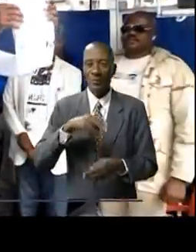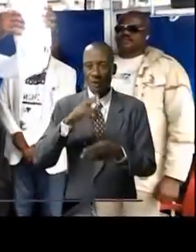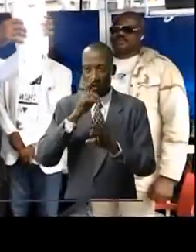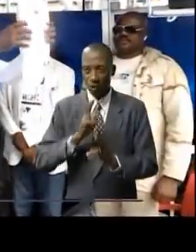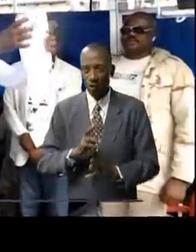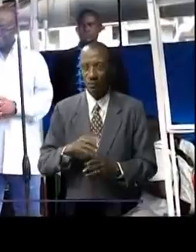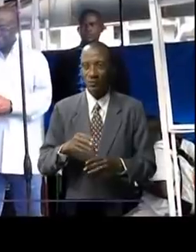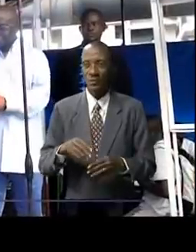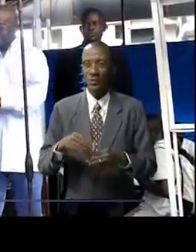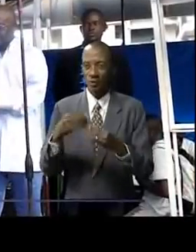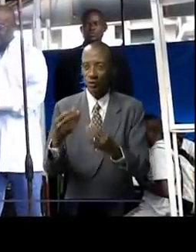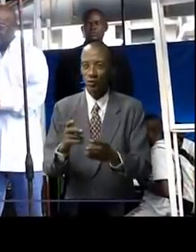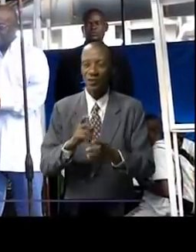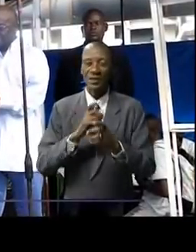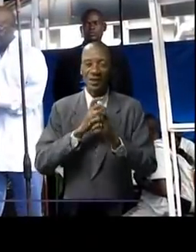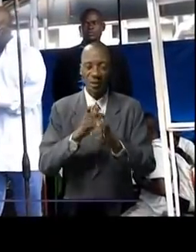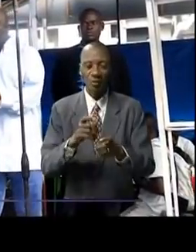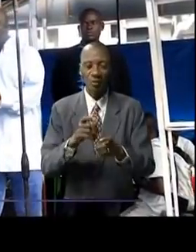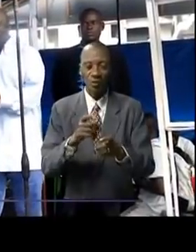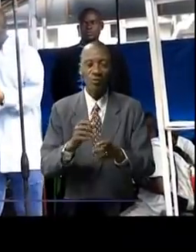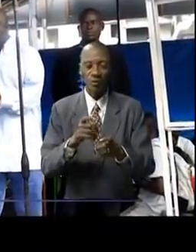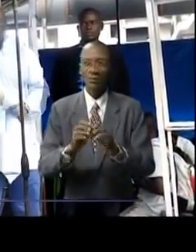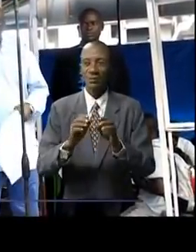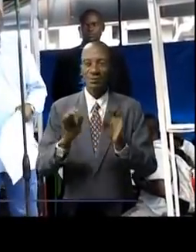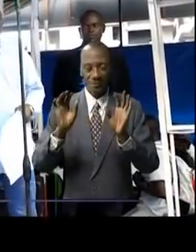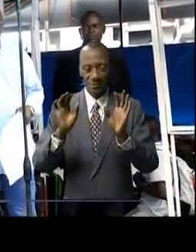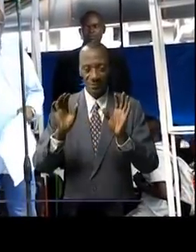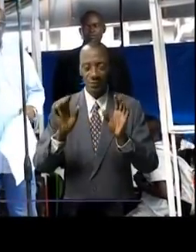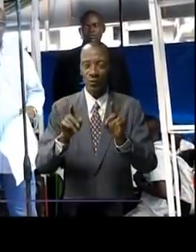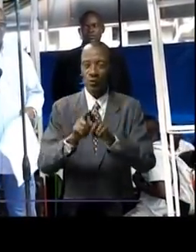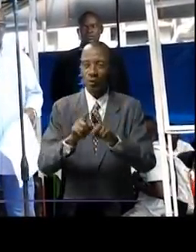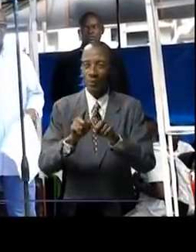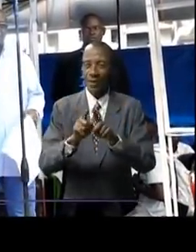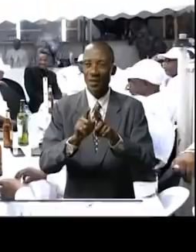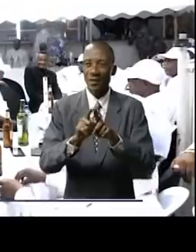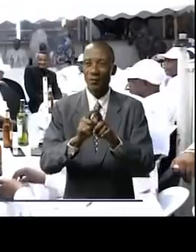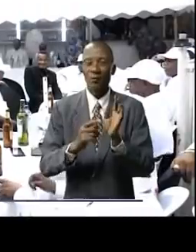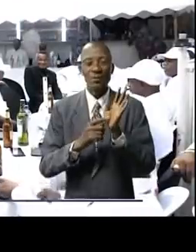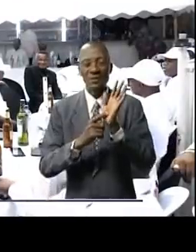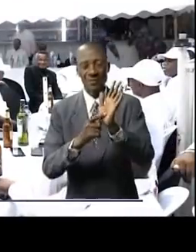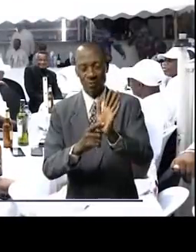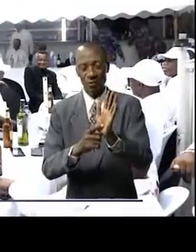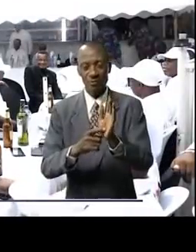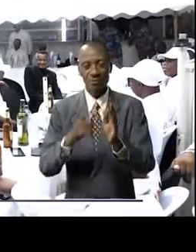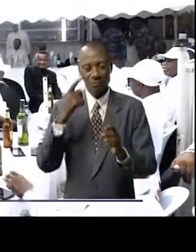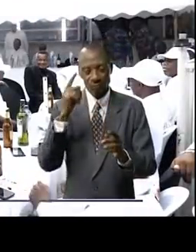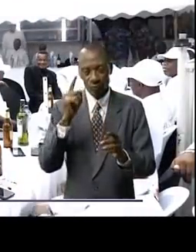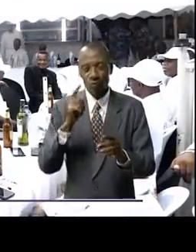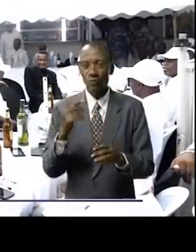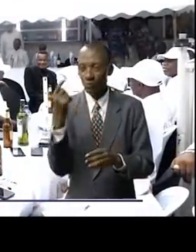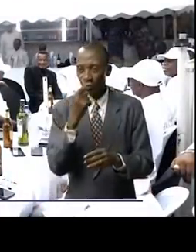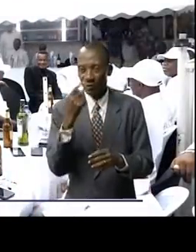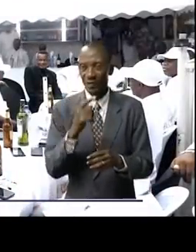André Kimbuta Yango des cadeaux de chemises portées. Le logo de la fraternité quinoise. Il sied de noter que